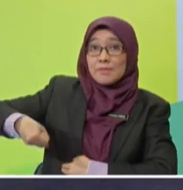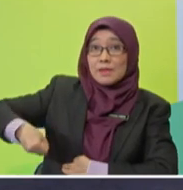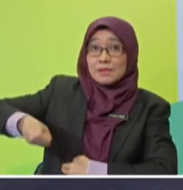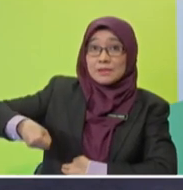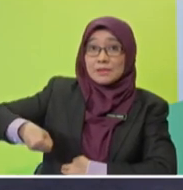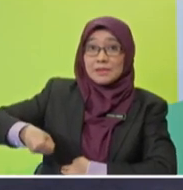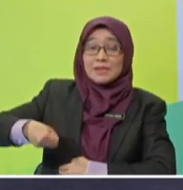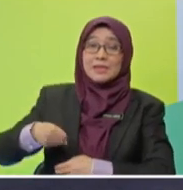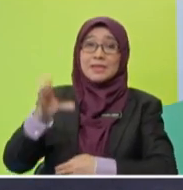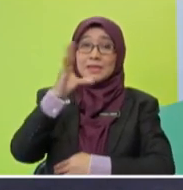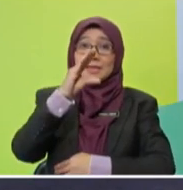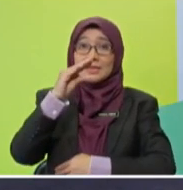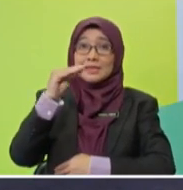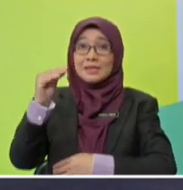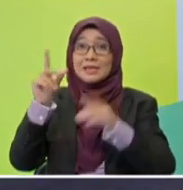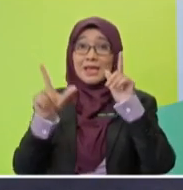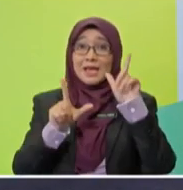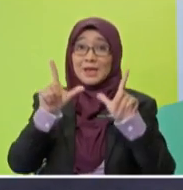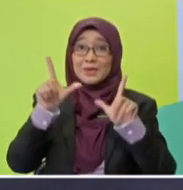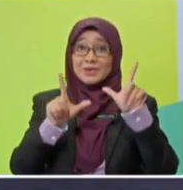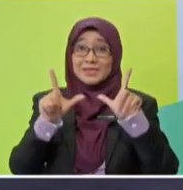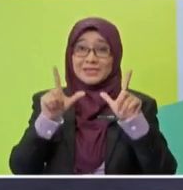Nah kita tengok sama-sama